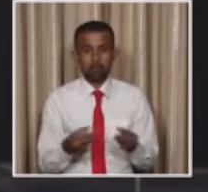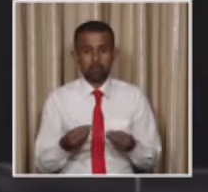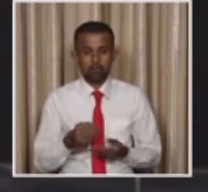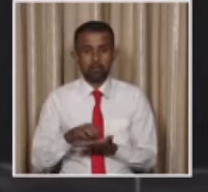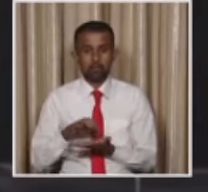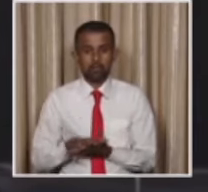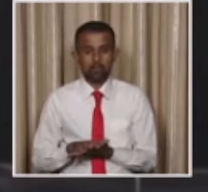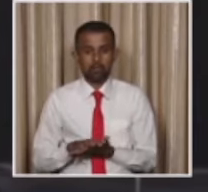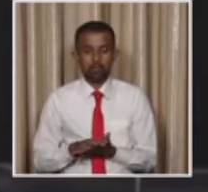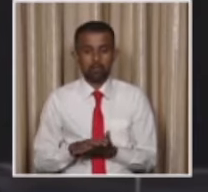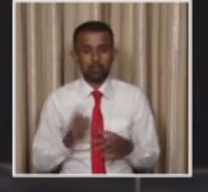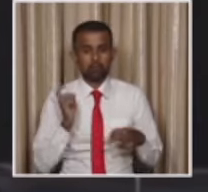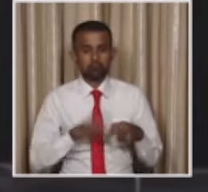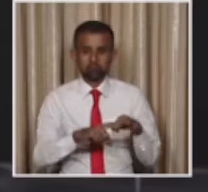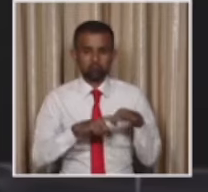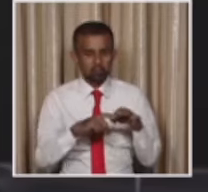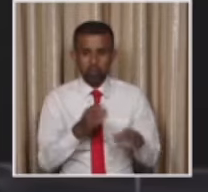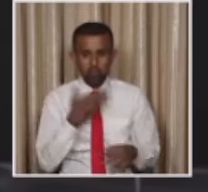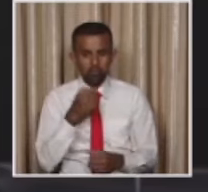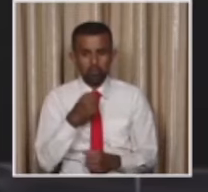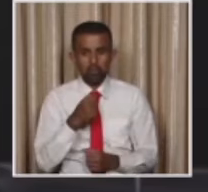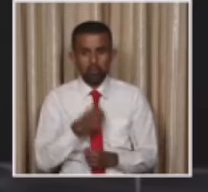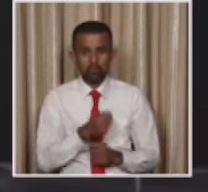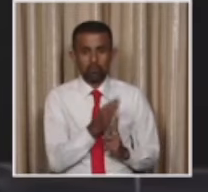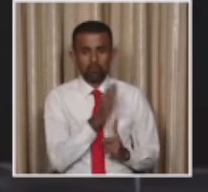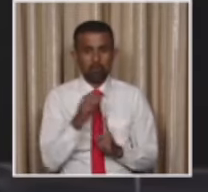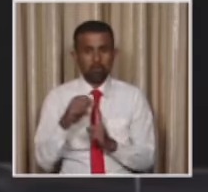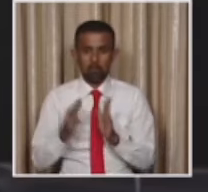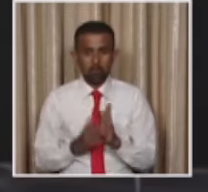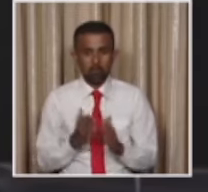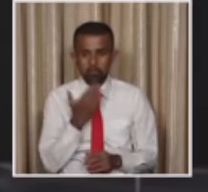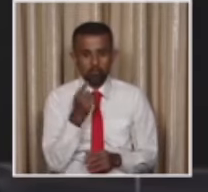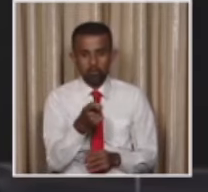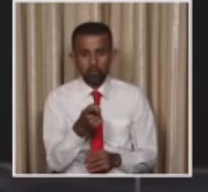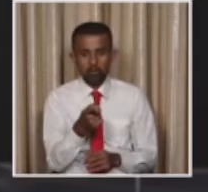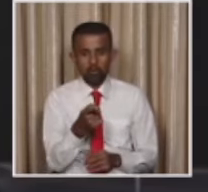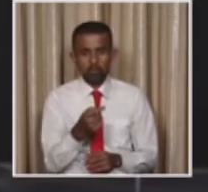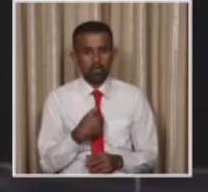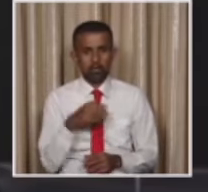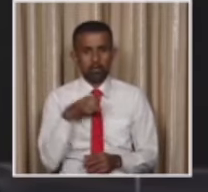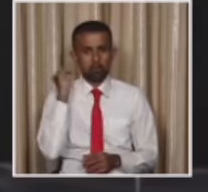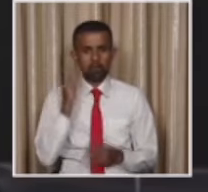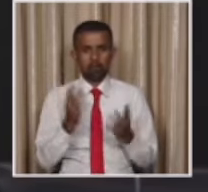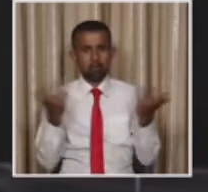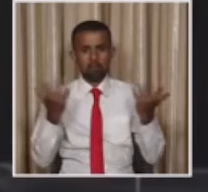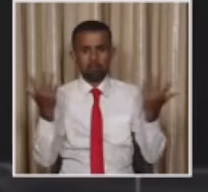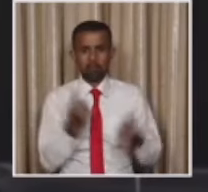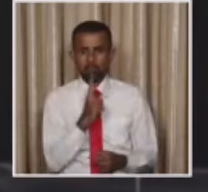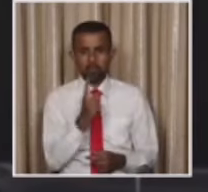තීන්දුව අභියෝග කරන්න පුළුවන් නම් ආණ්ඩුපක්ෂ ජනාධිපතිට හරි අගමැතිට හරි ඒවා අපි පිළිගන්නේ නැහැ කියලා කියන්න පුළුවන්